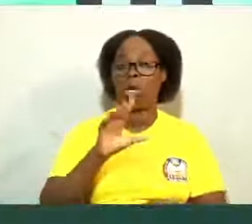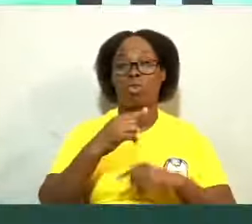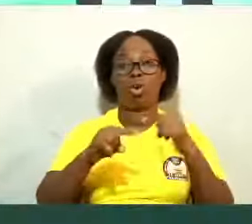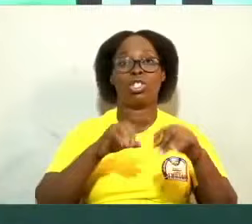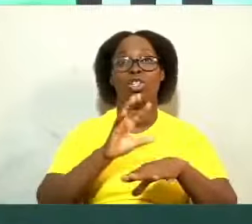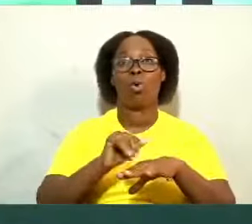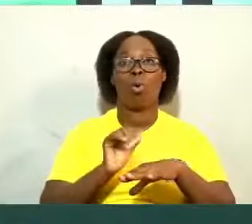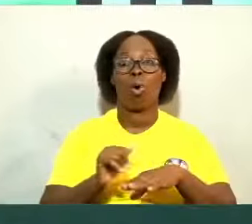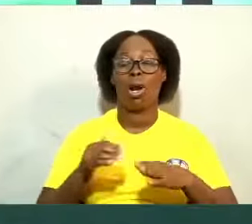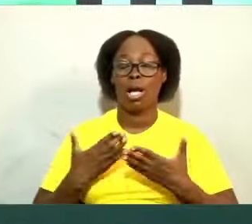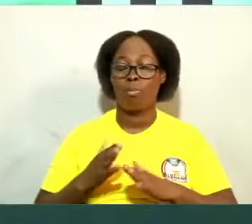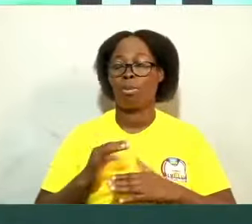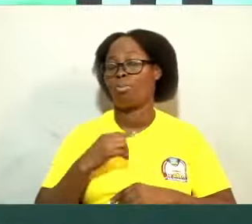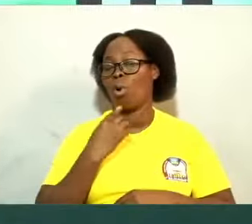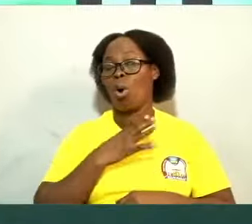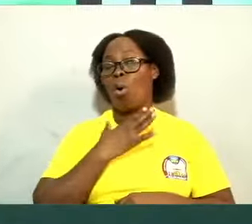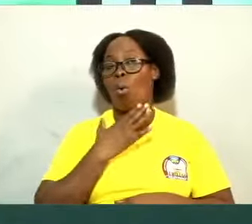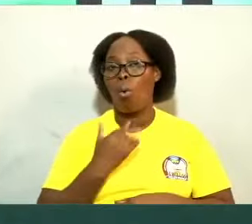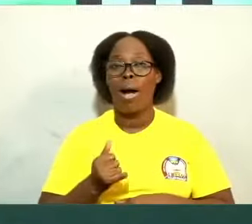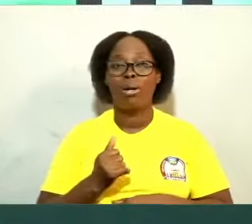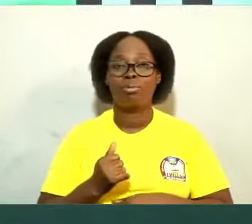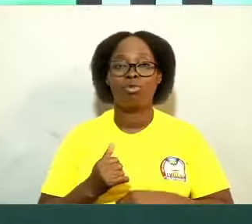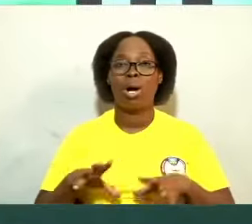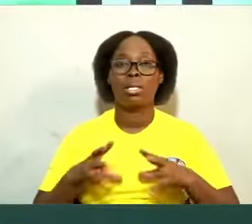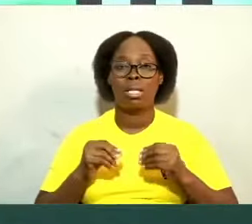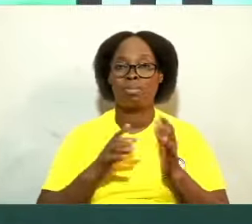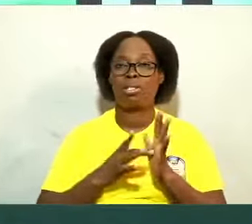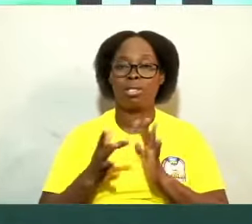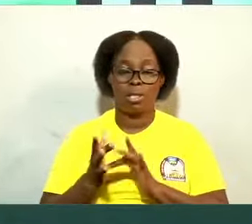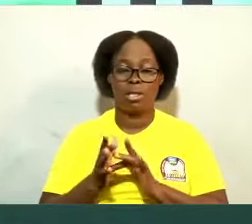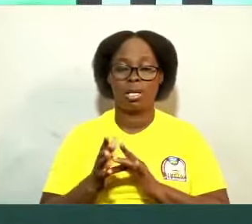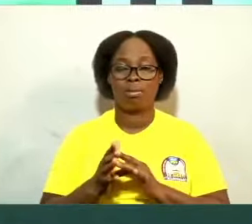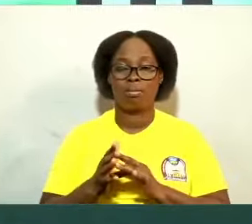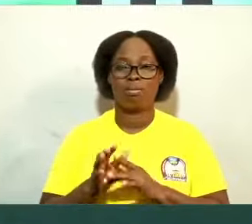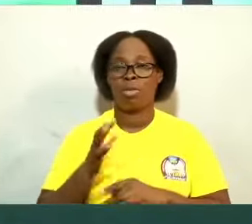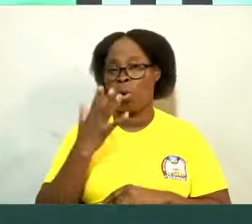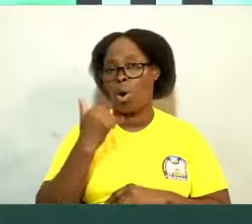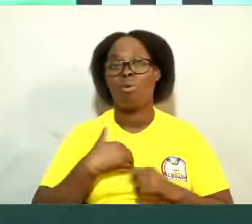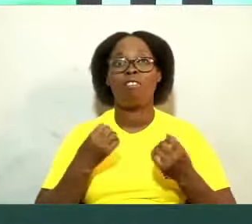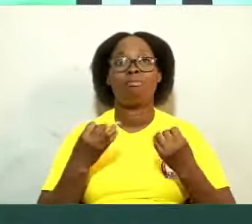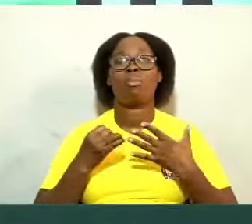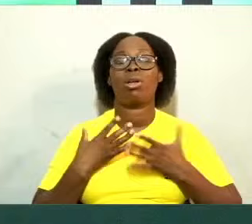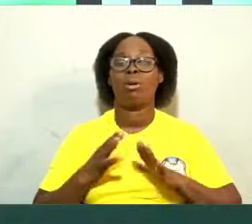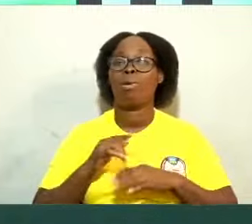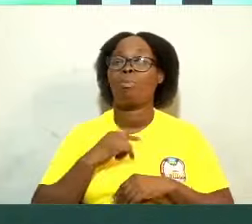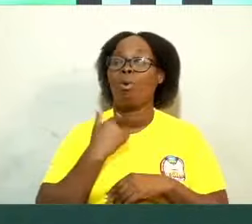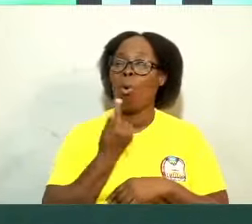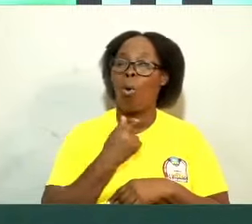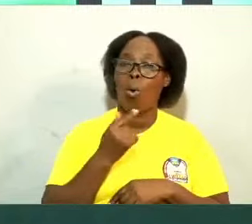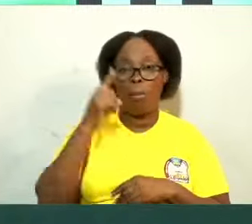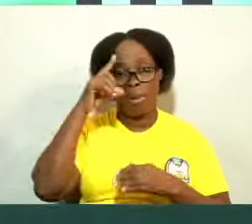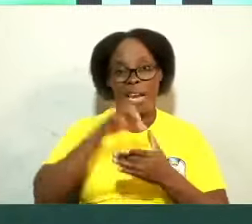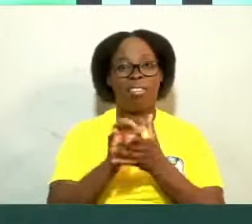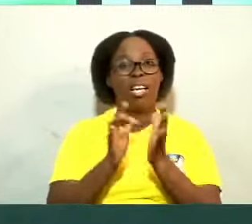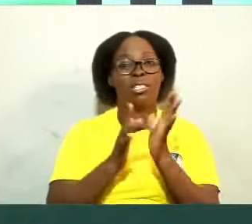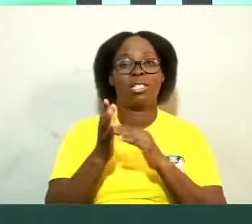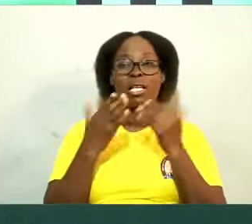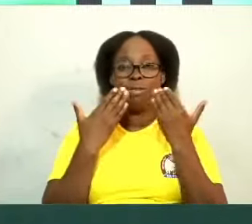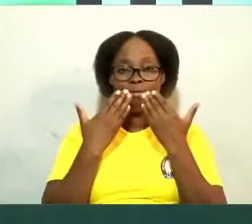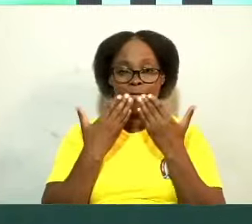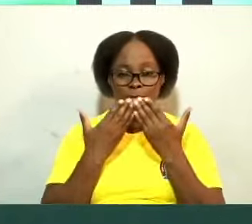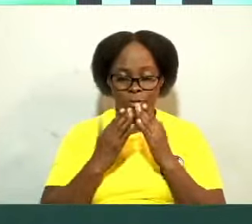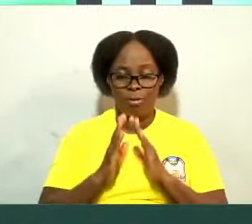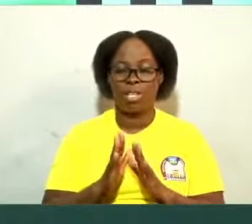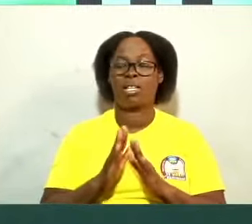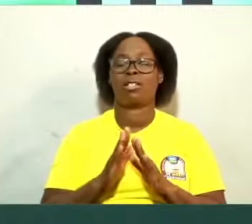wito, hata tukitoka ni matangazo, toa wito, kwa sababu kuna watu wengi wanahitaji wamwamini Yesu kama Bwana na